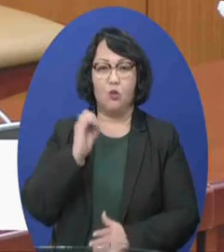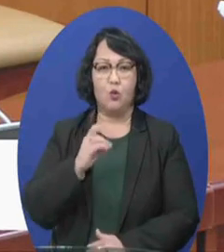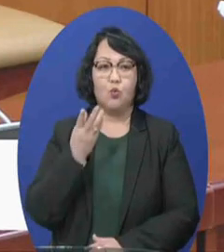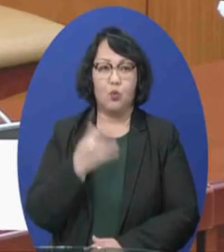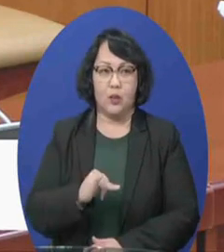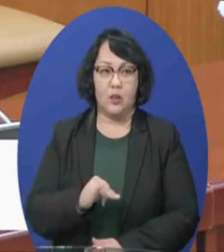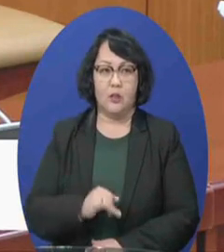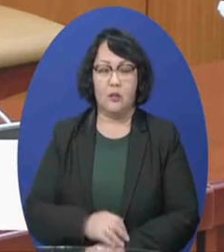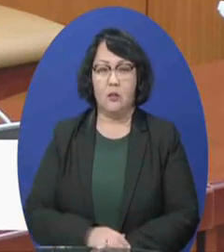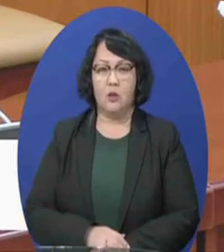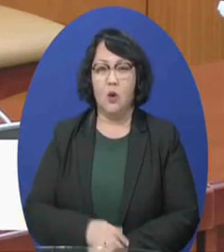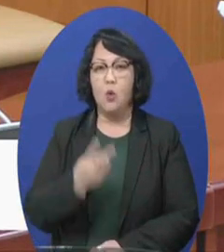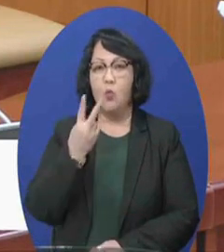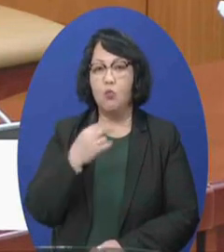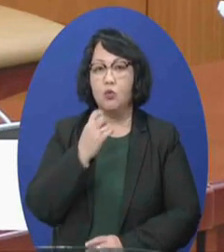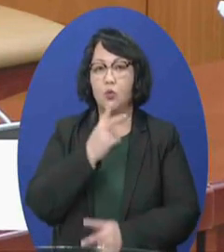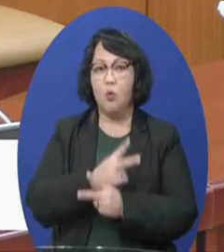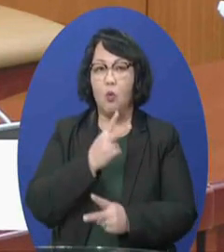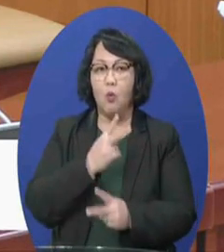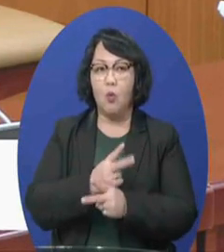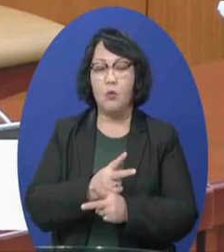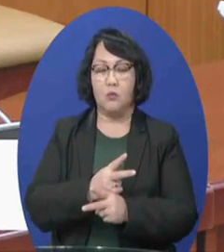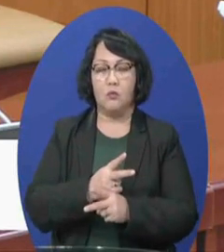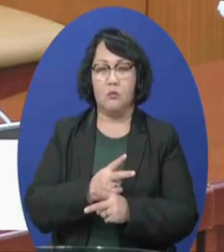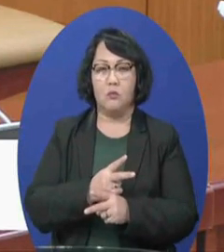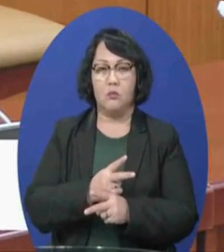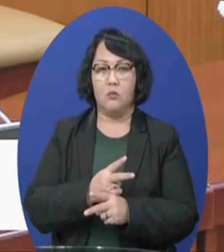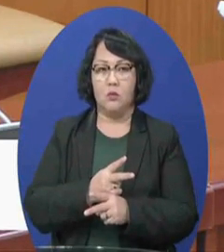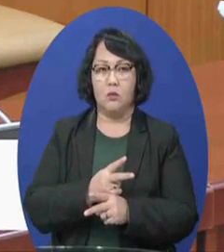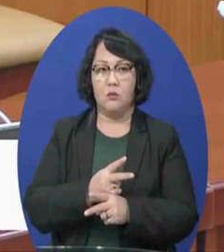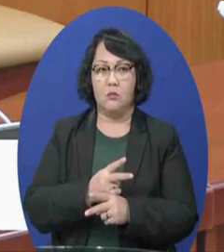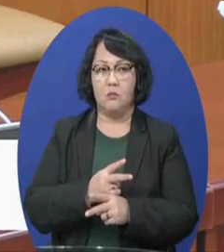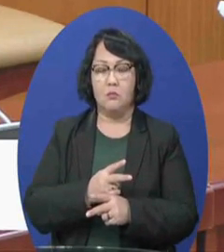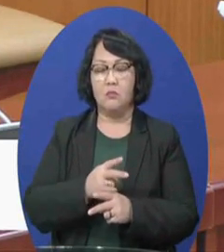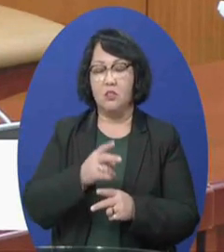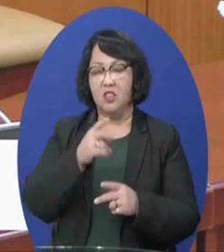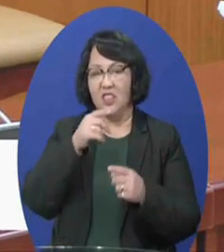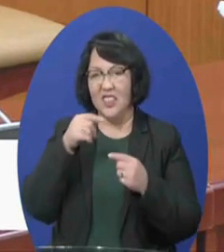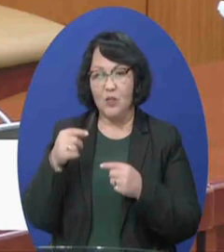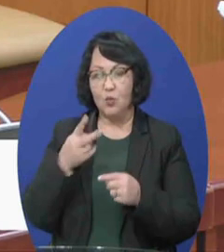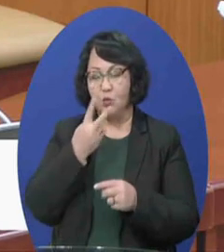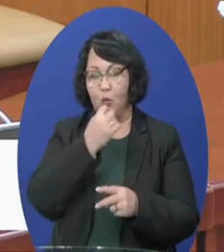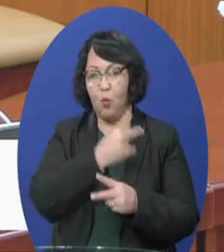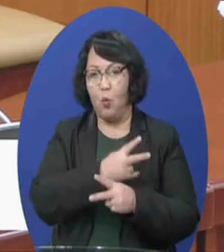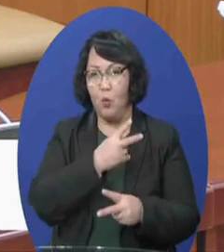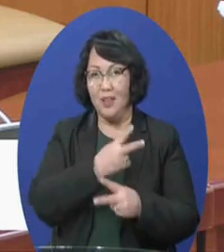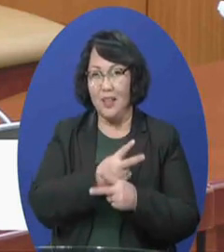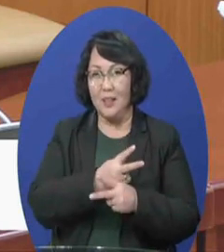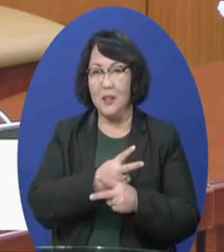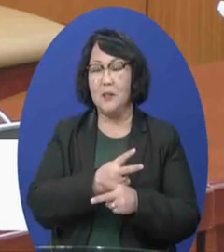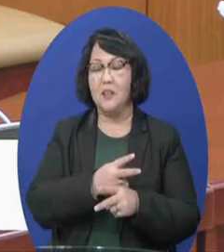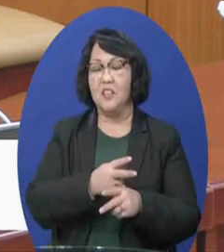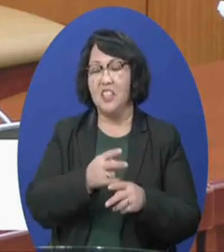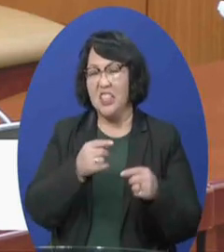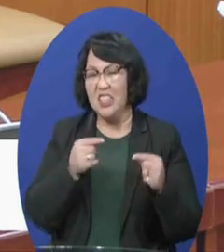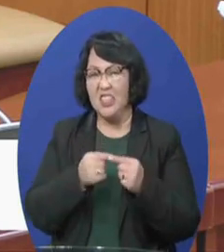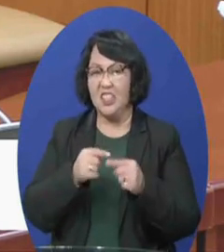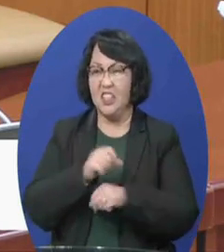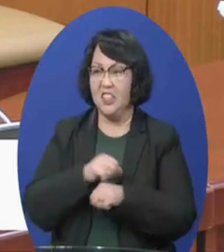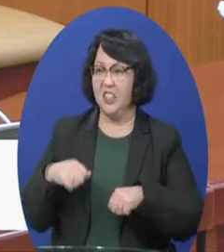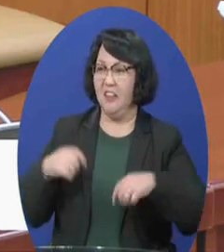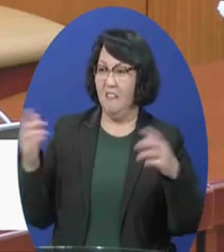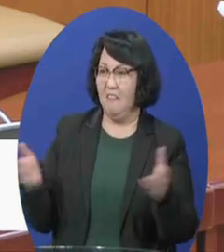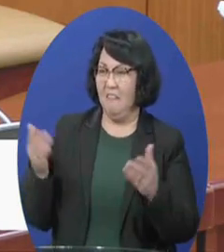Тийм учраас үндсэн хуульд байгуулалтын эсрэг олон нийтийг тулхирж байгаа үйлдэл 2017